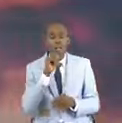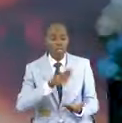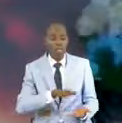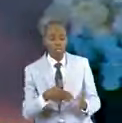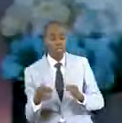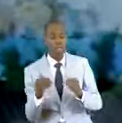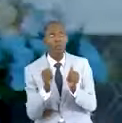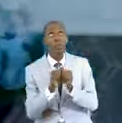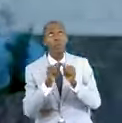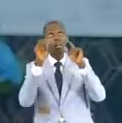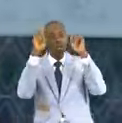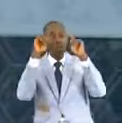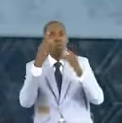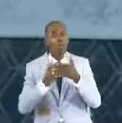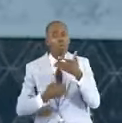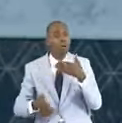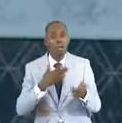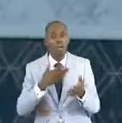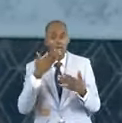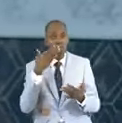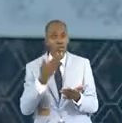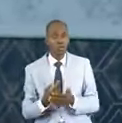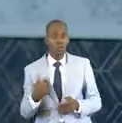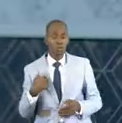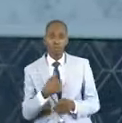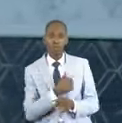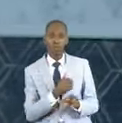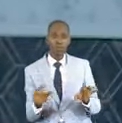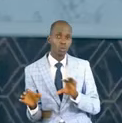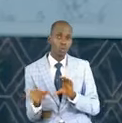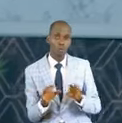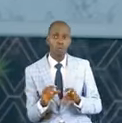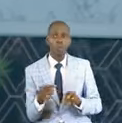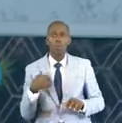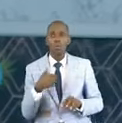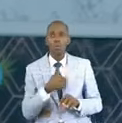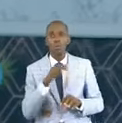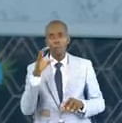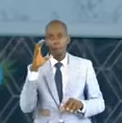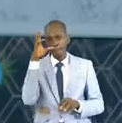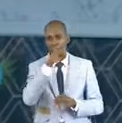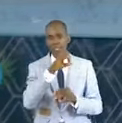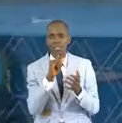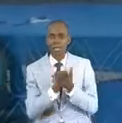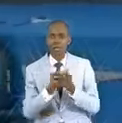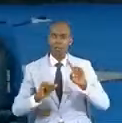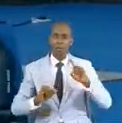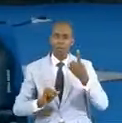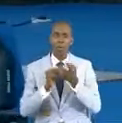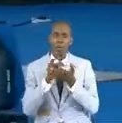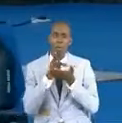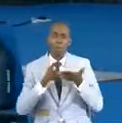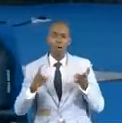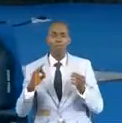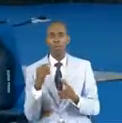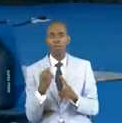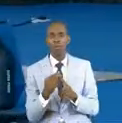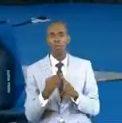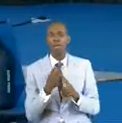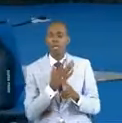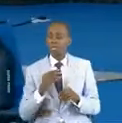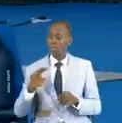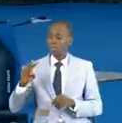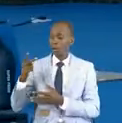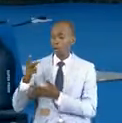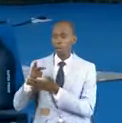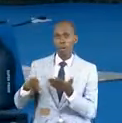ya bụrụ ezi ihe nke anyị na-eme. Nke mbụ ahụ anyị na-emeghị, nke abụọ